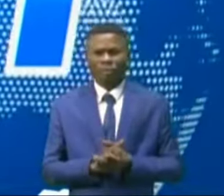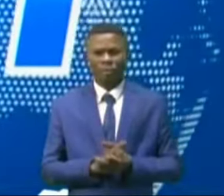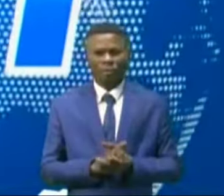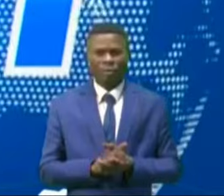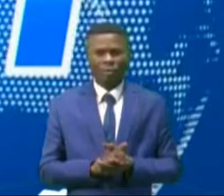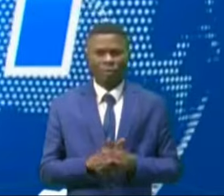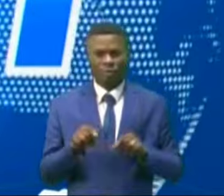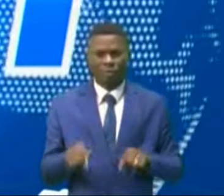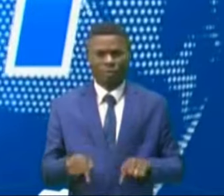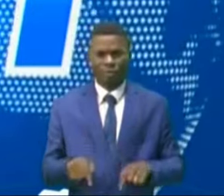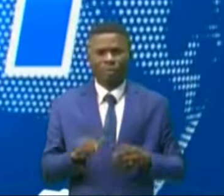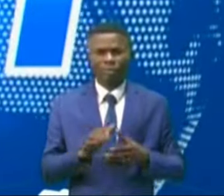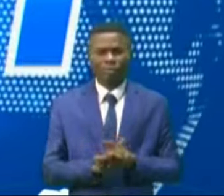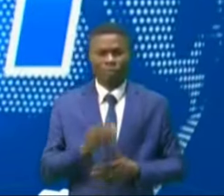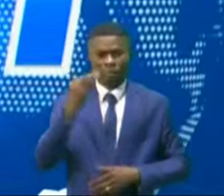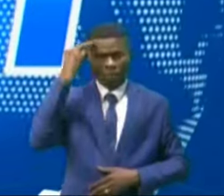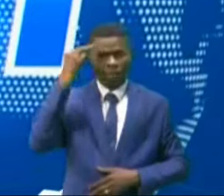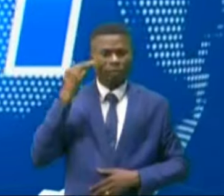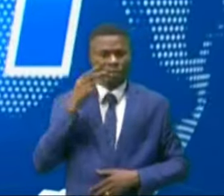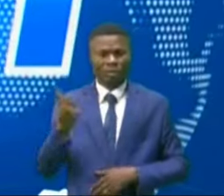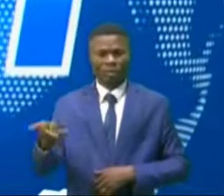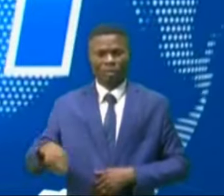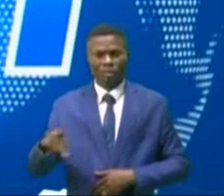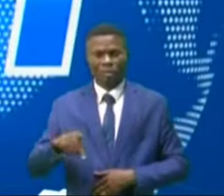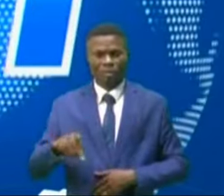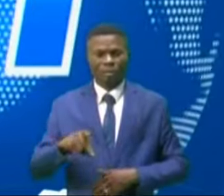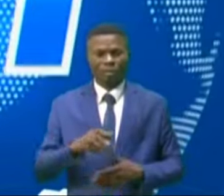Et puis le ministre provincial